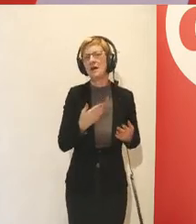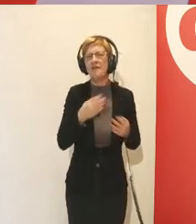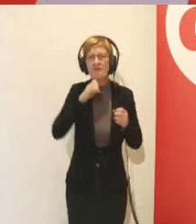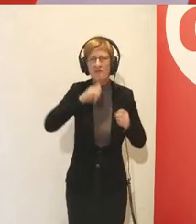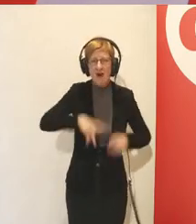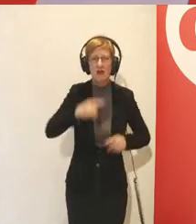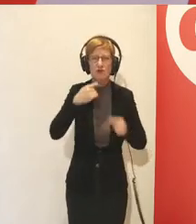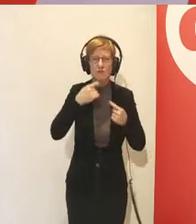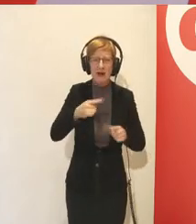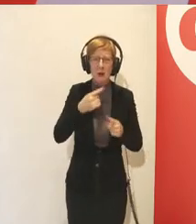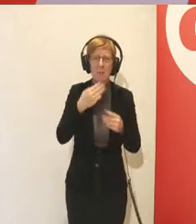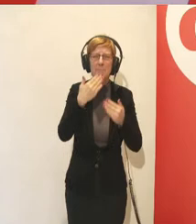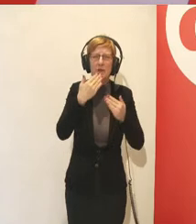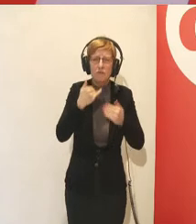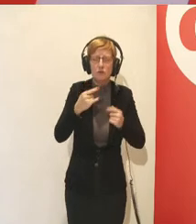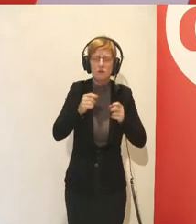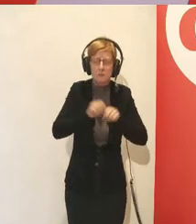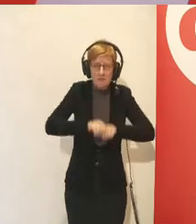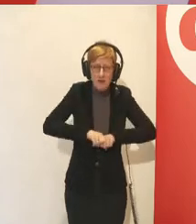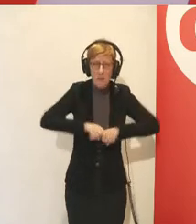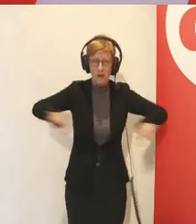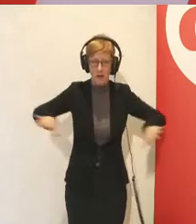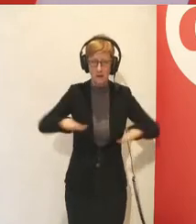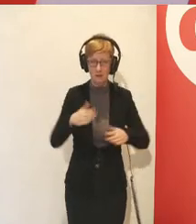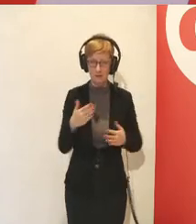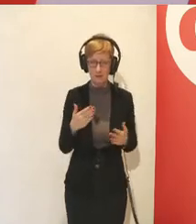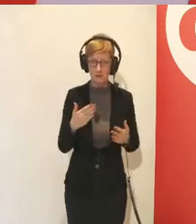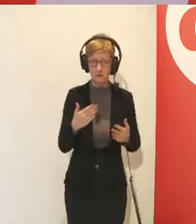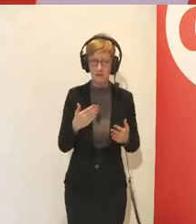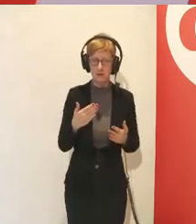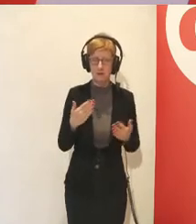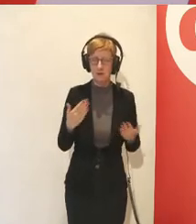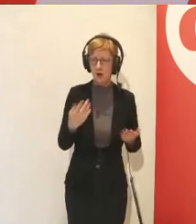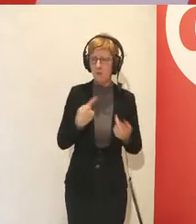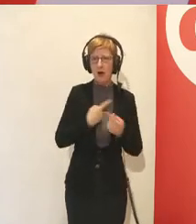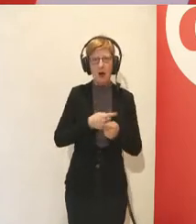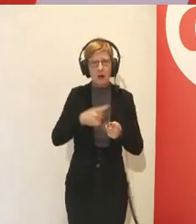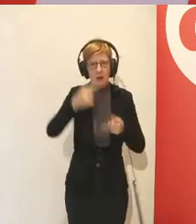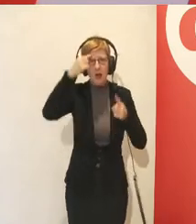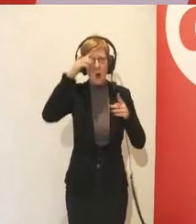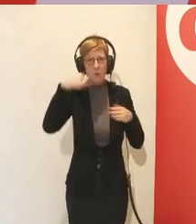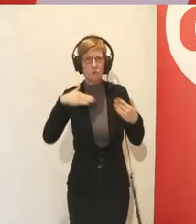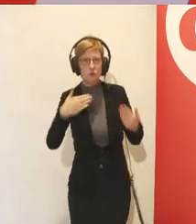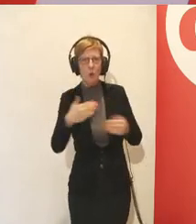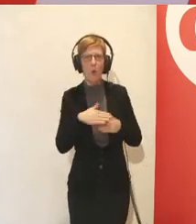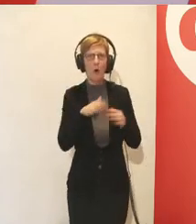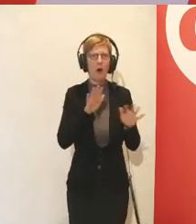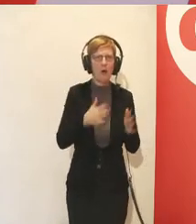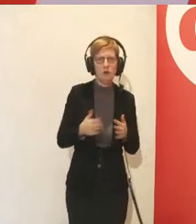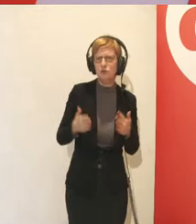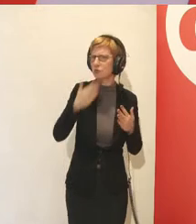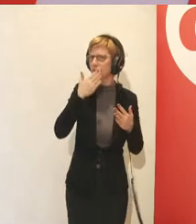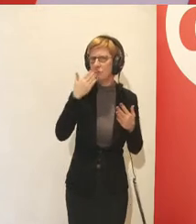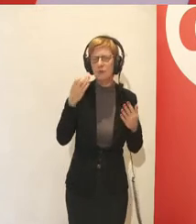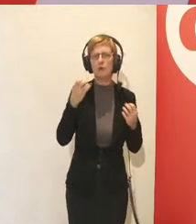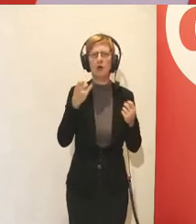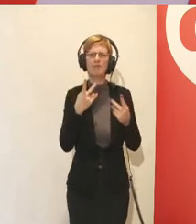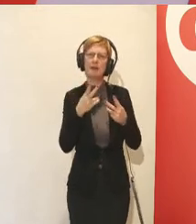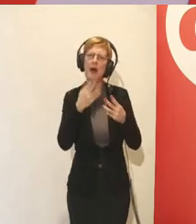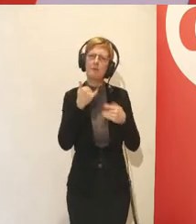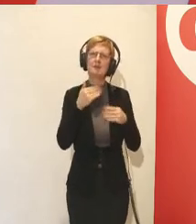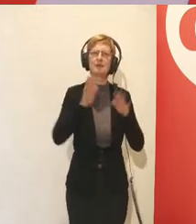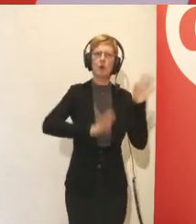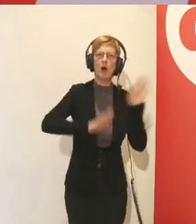produziert werden dass sie verbreitet werden dass sie also dass versucht wird auch gesellschaft zu destabilisieren und da würde mich ein bisschen von euch auch interessieren